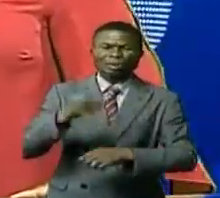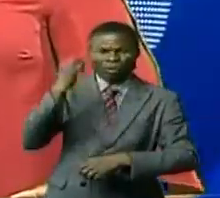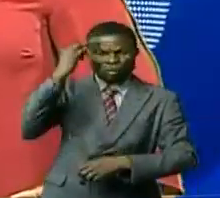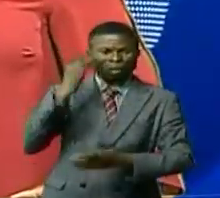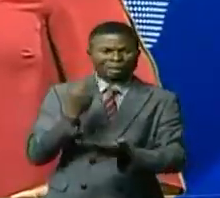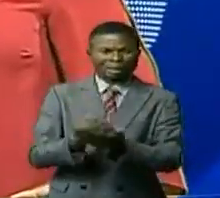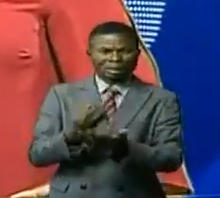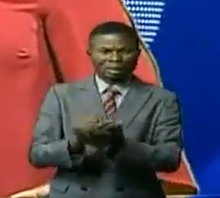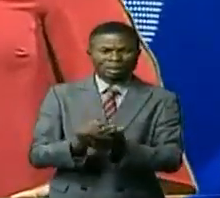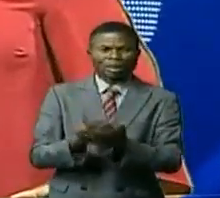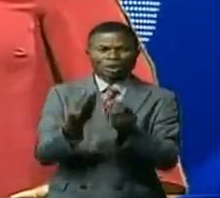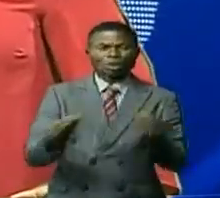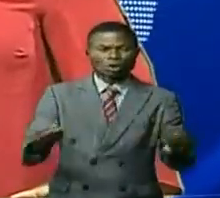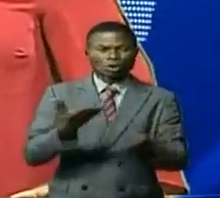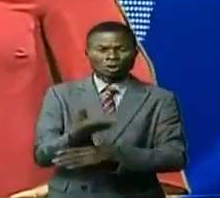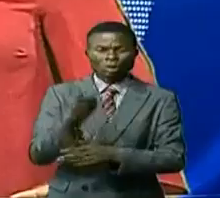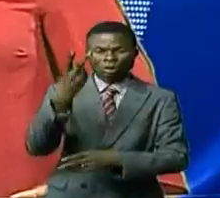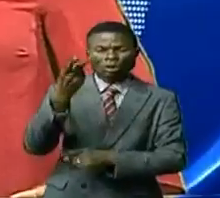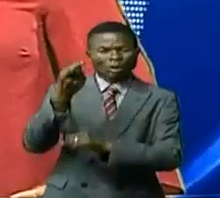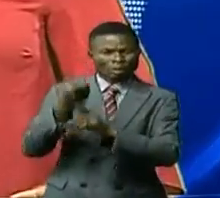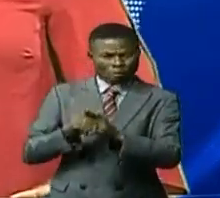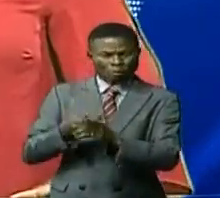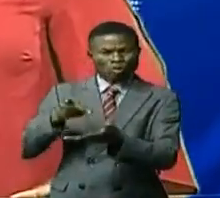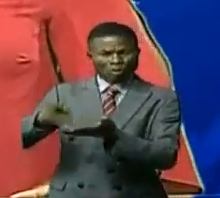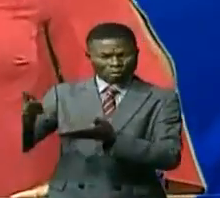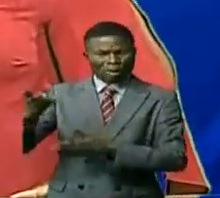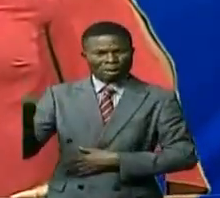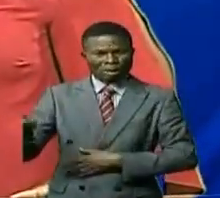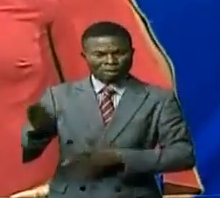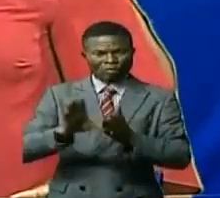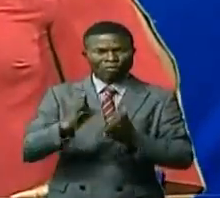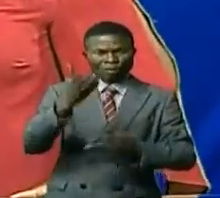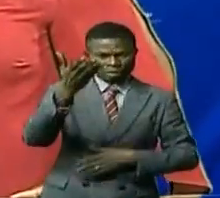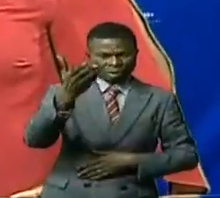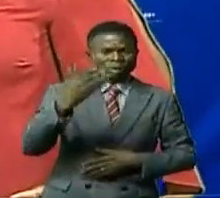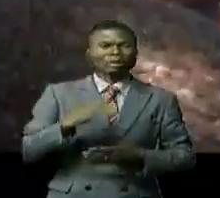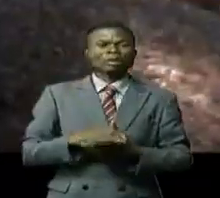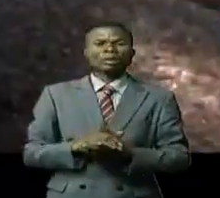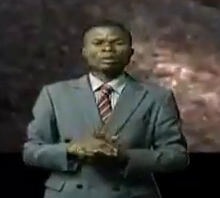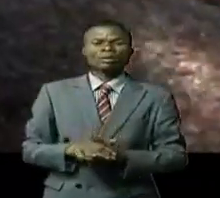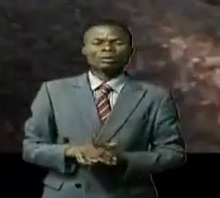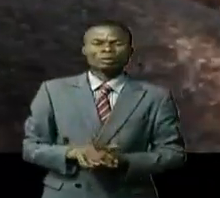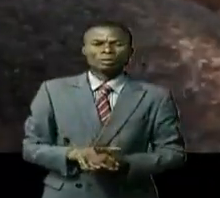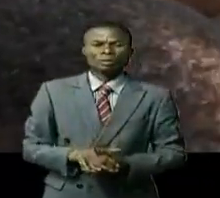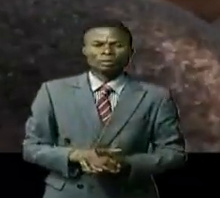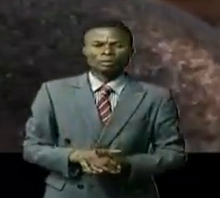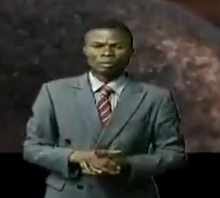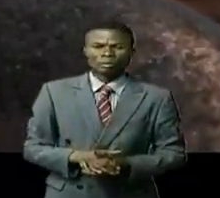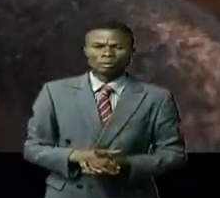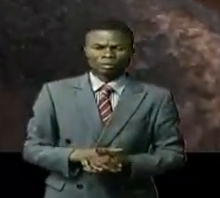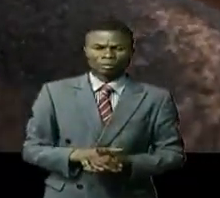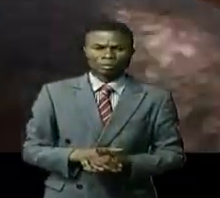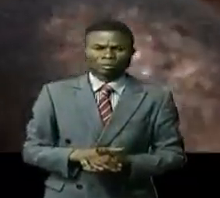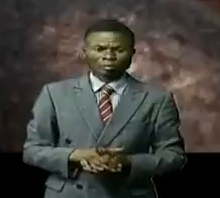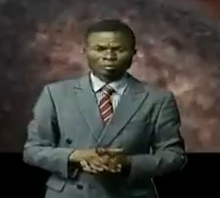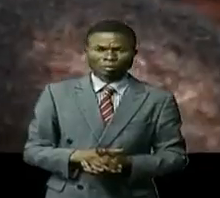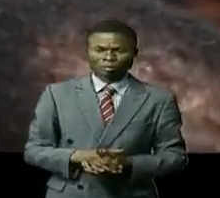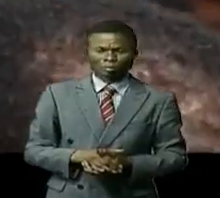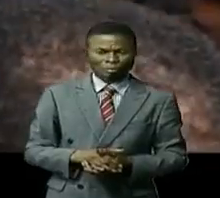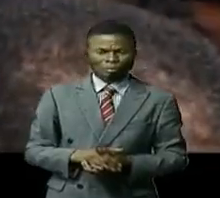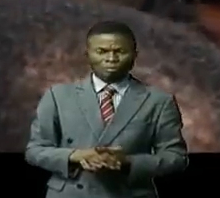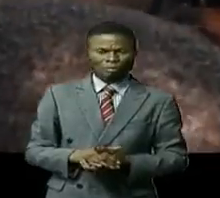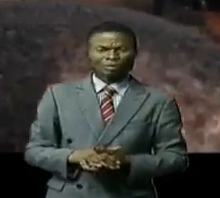a été trouvé et 2 mois d'arriérés ont été libérés. Dichala a signé ce reportage. Le sitting des